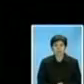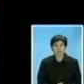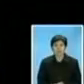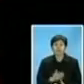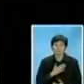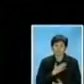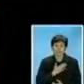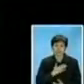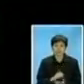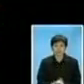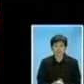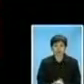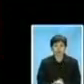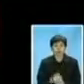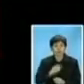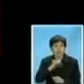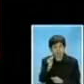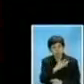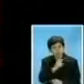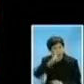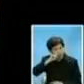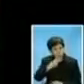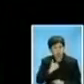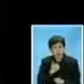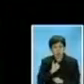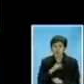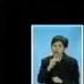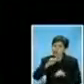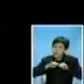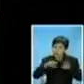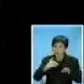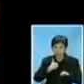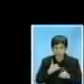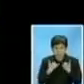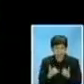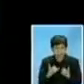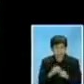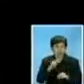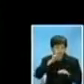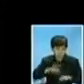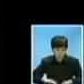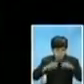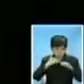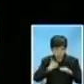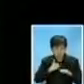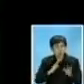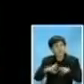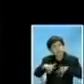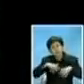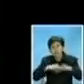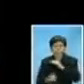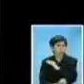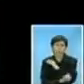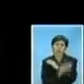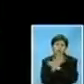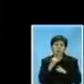คือที่ดิฉันต้องเปิดซ้ำจากสื่อมวลชนเนี่ยเพราะว่าขณะที่น้ำท่วมนะคะประชาชนไม่มีโ